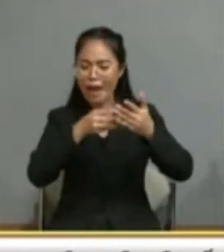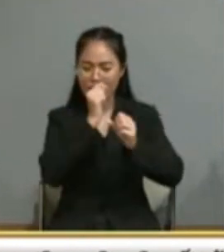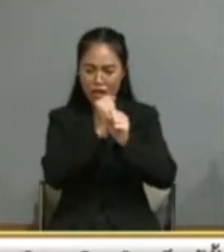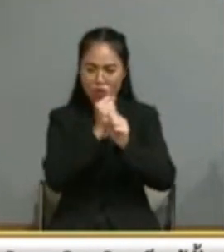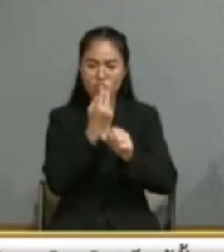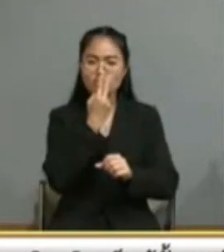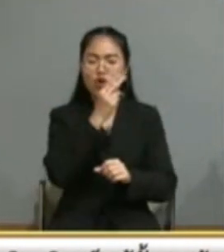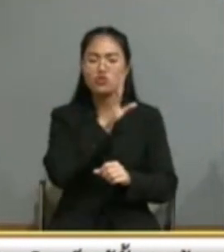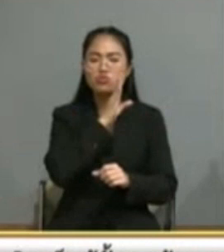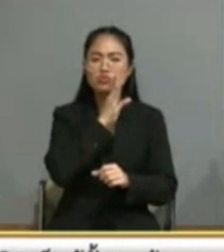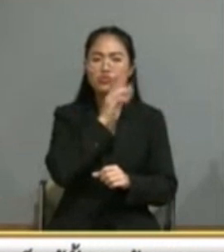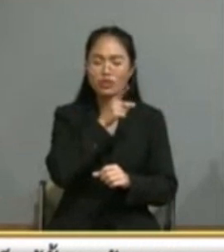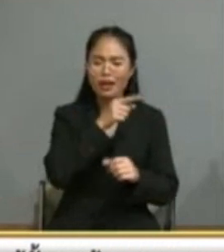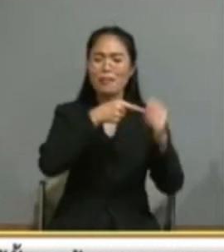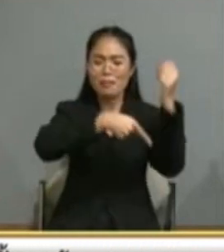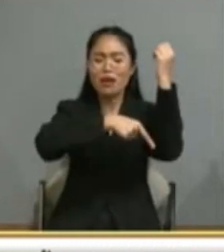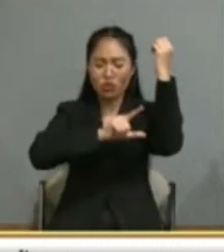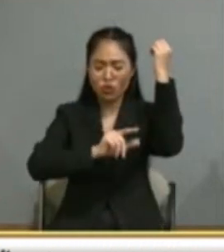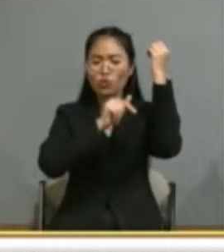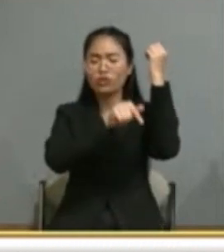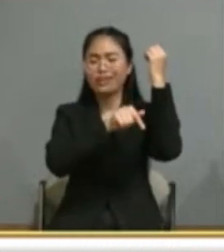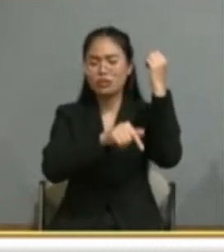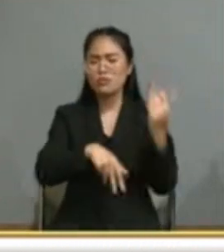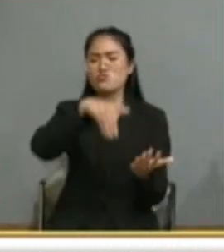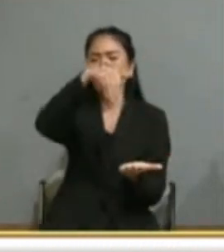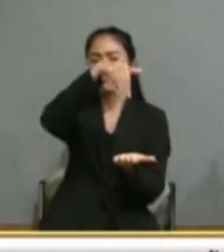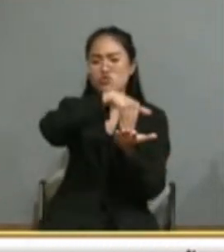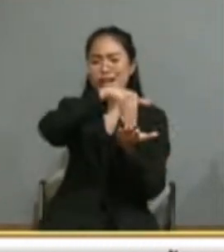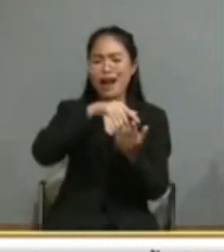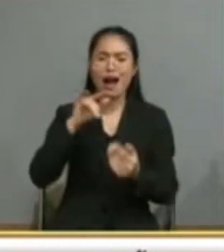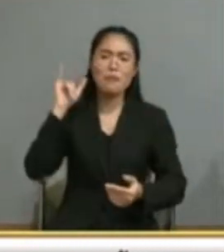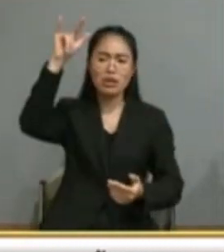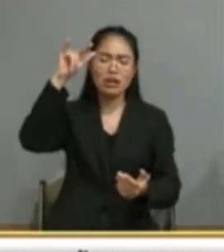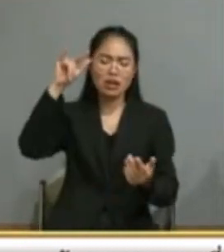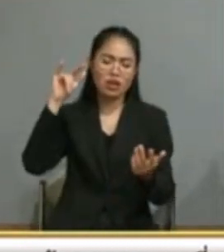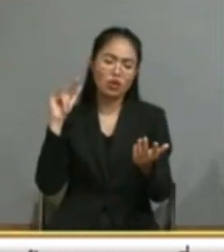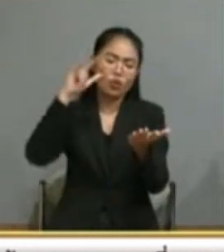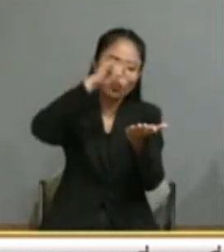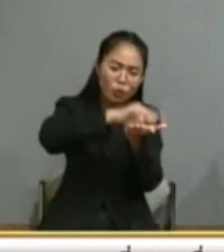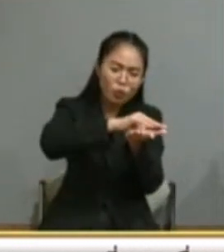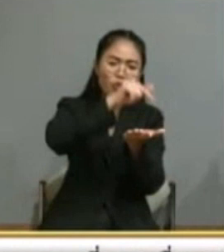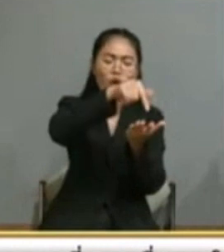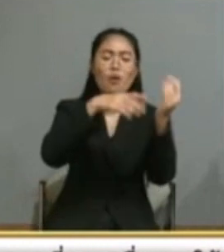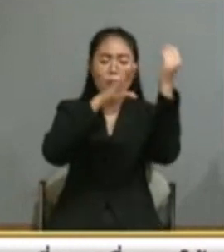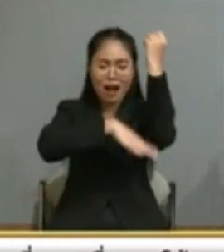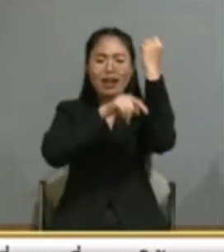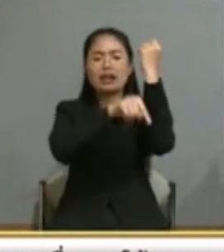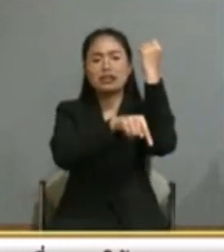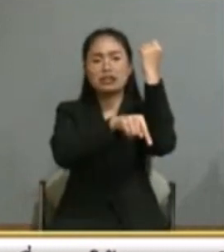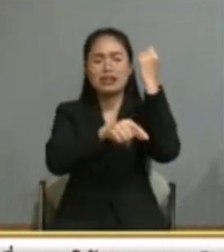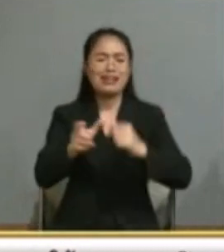ปีไหนไม่รู้นะครั เพื่ whatsapp ไดเป็ศูยกลางการบิน ของภูมภาคนี้